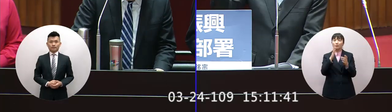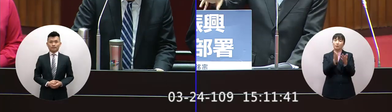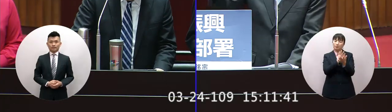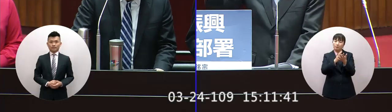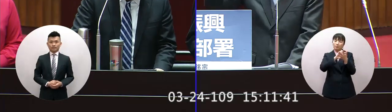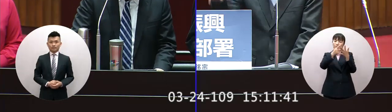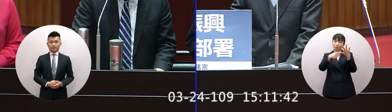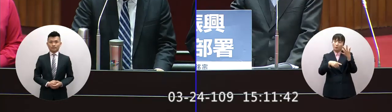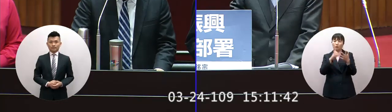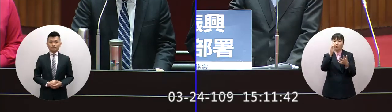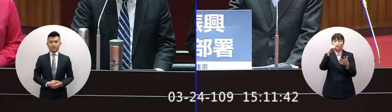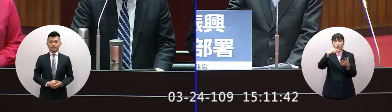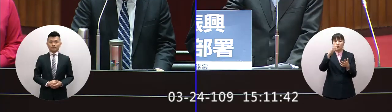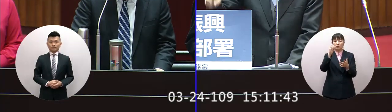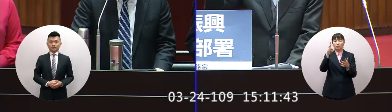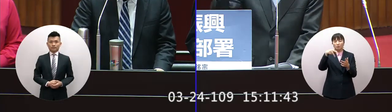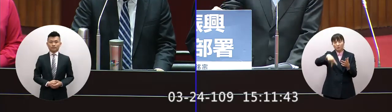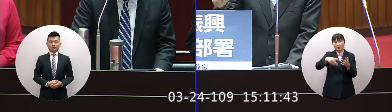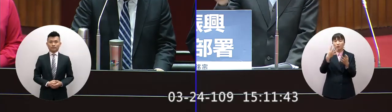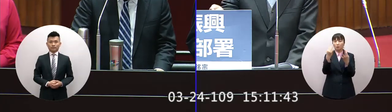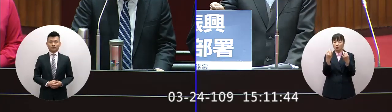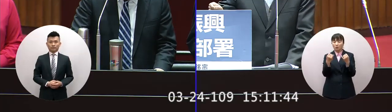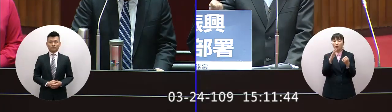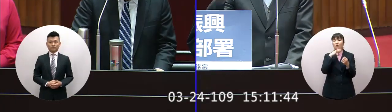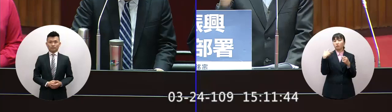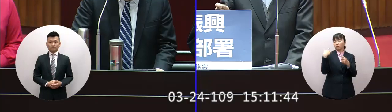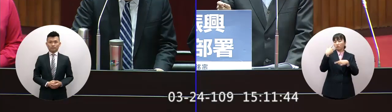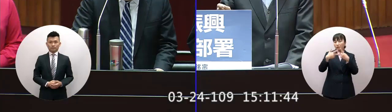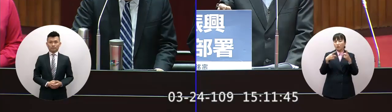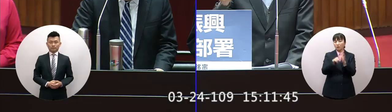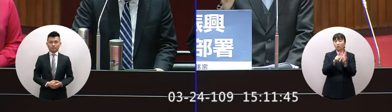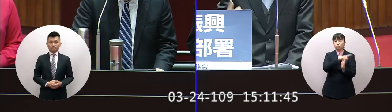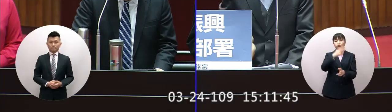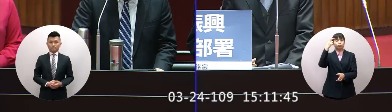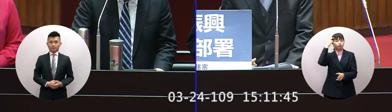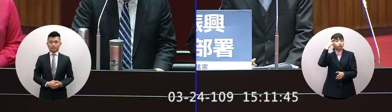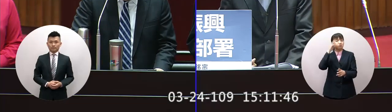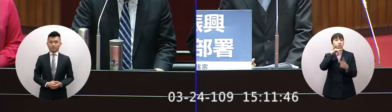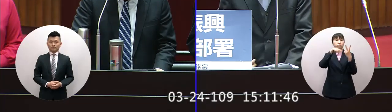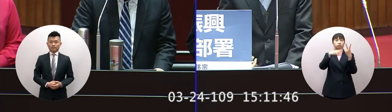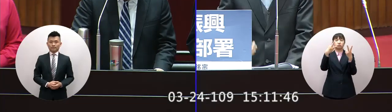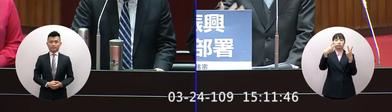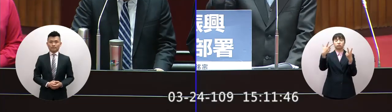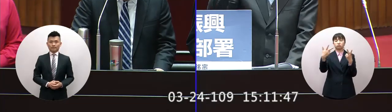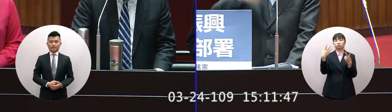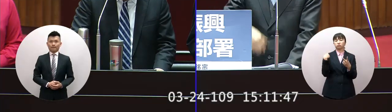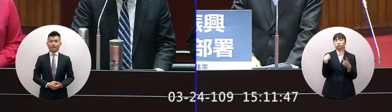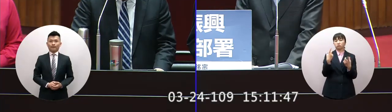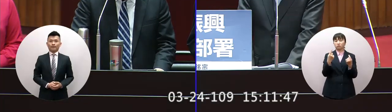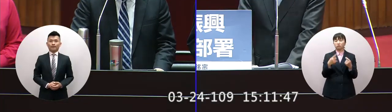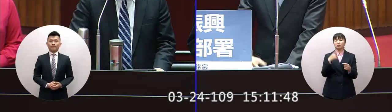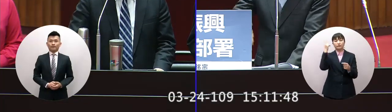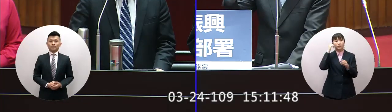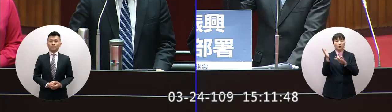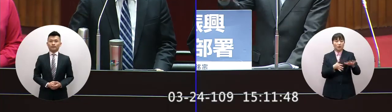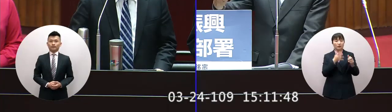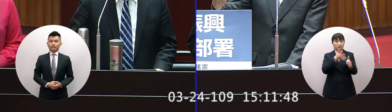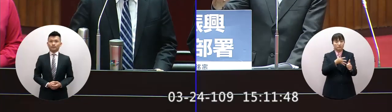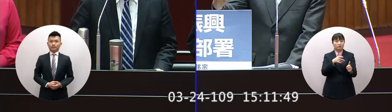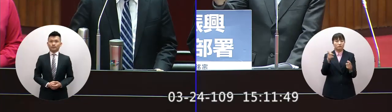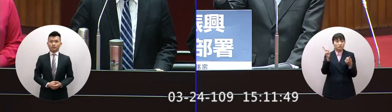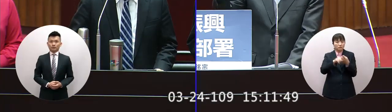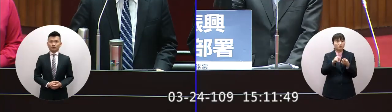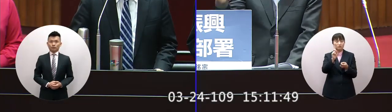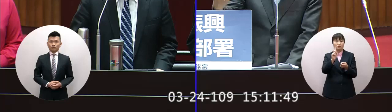评估 GDP 到底会多少，所以上个礼拜他坚持还2.37。那另外请教您，到